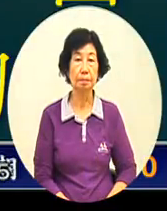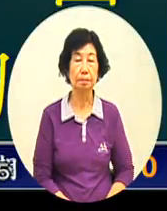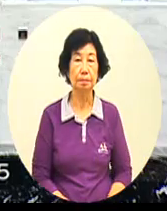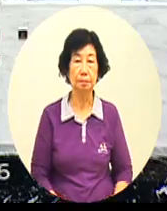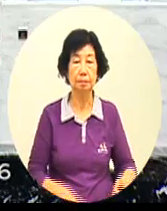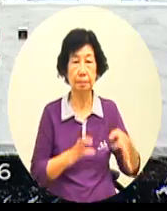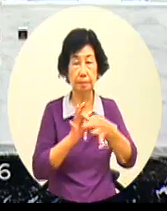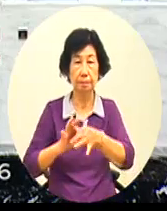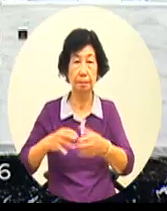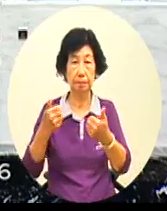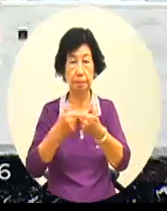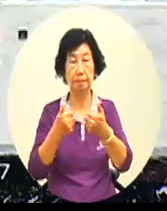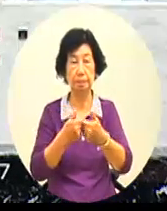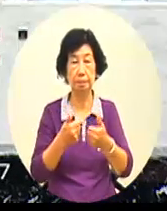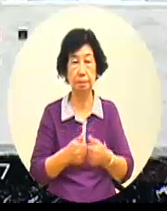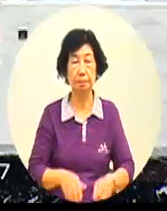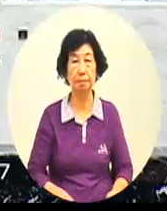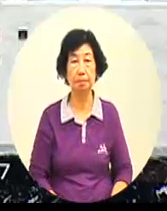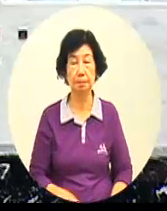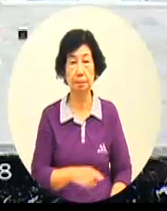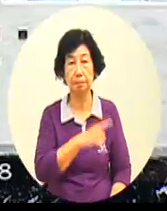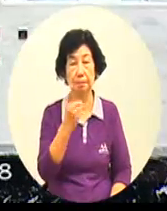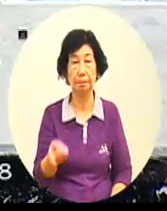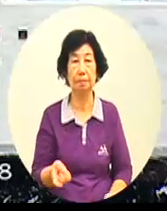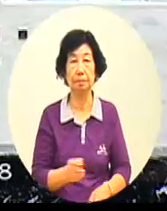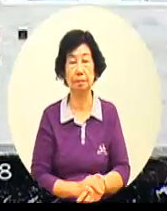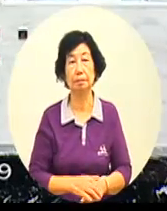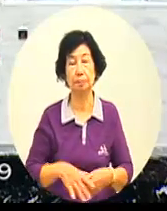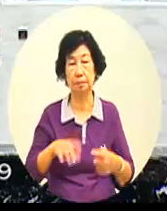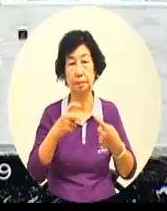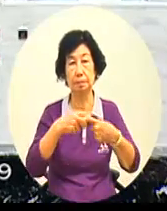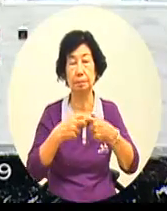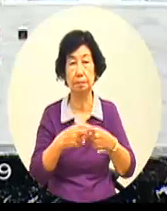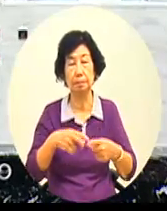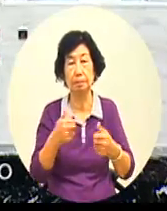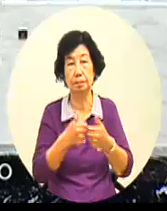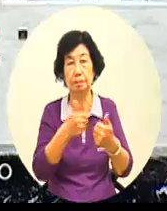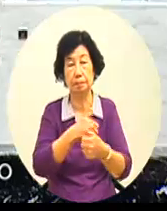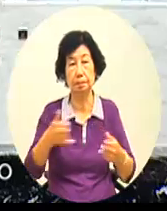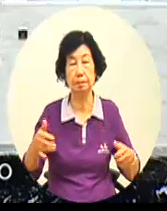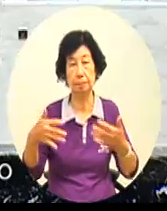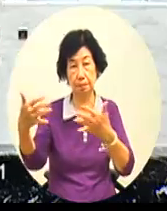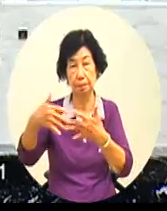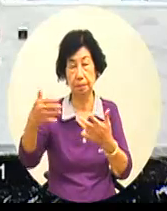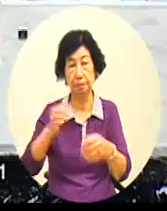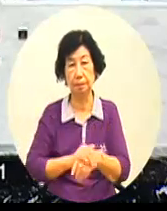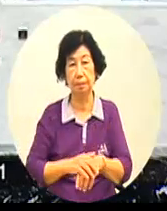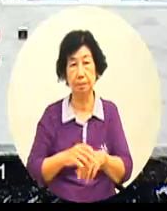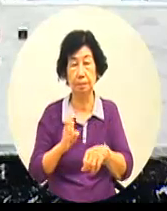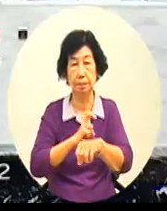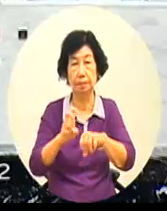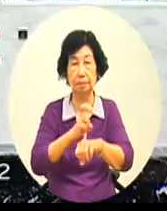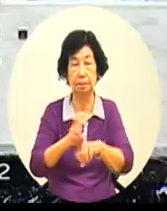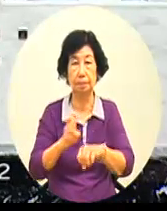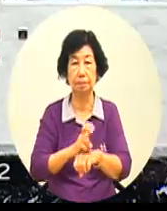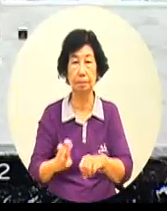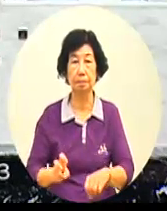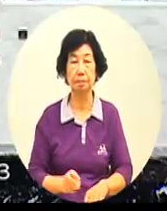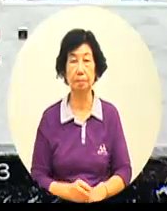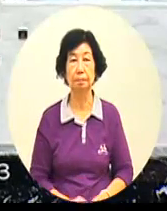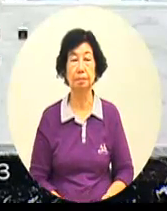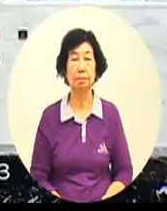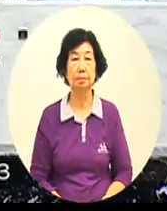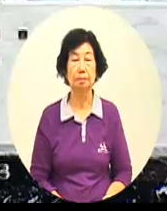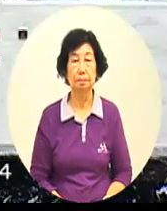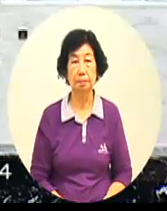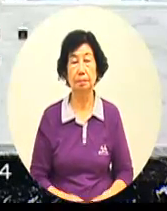好，我们继续开会。接下来执行的议员是李乔鲁议员，时间20分钟。 好，谢